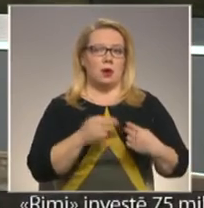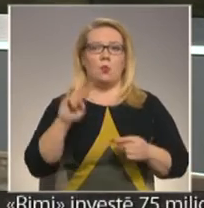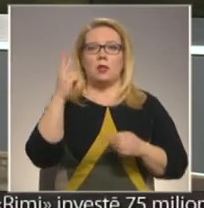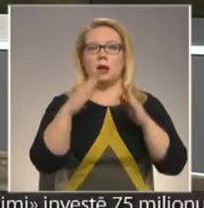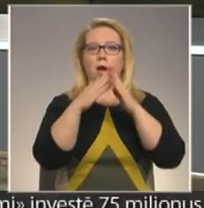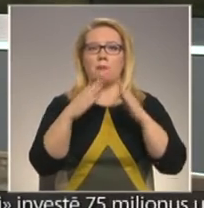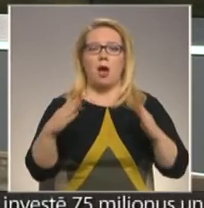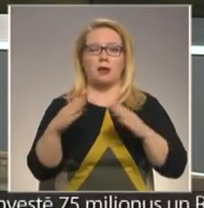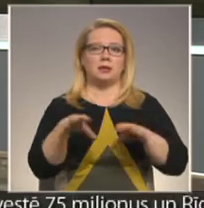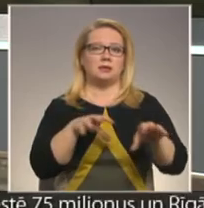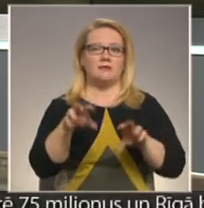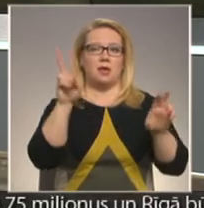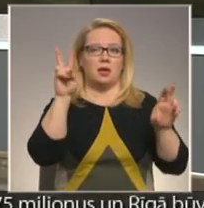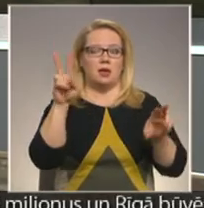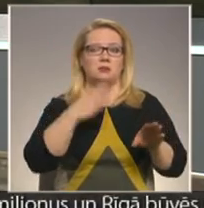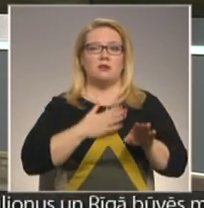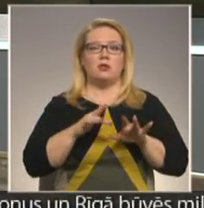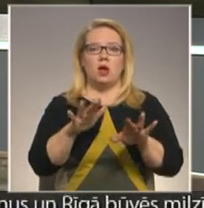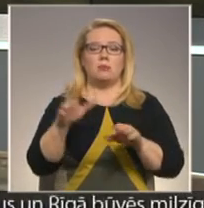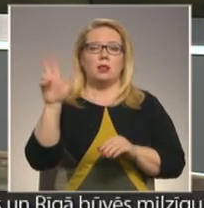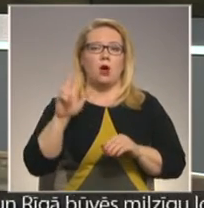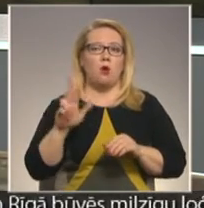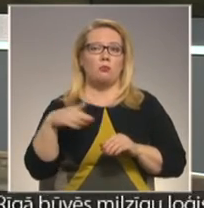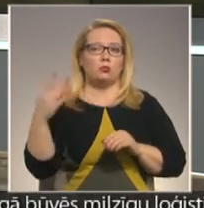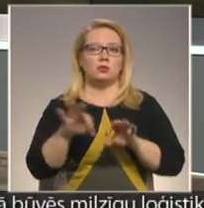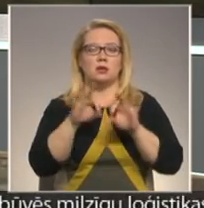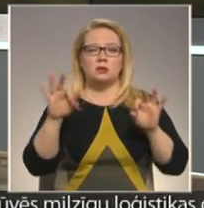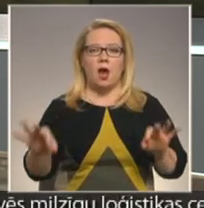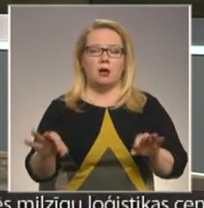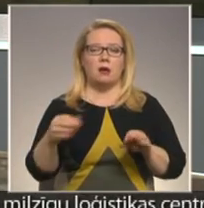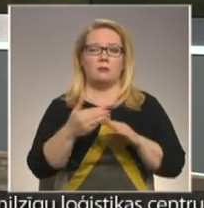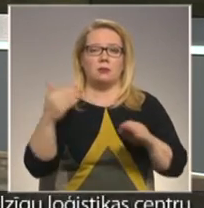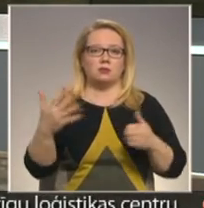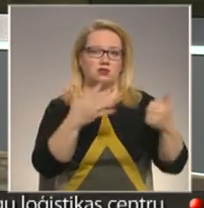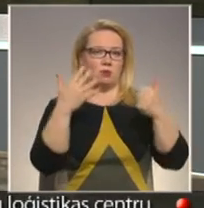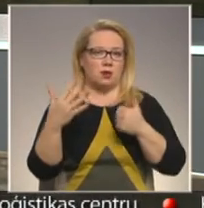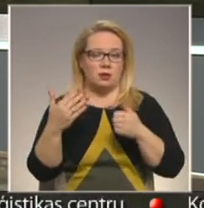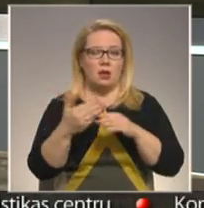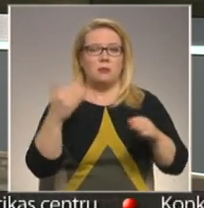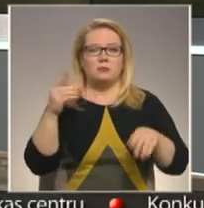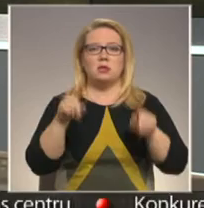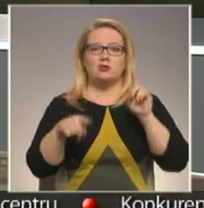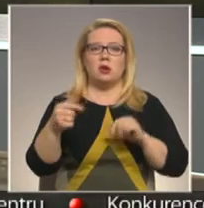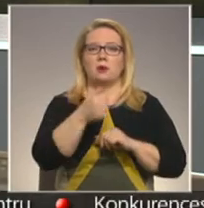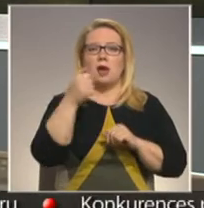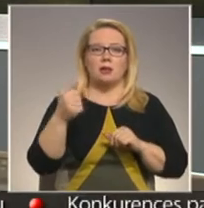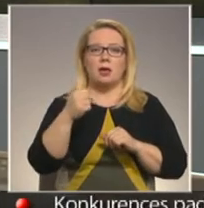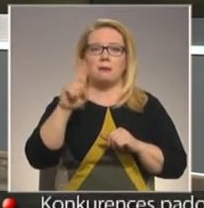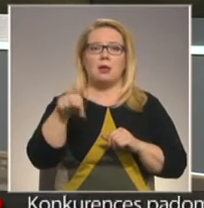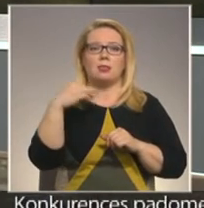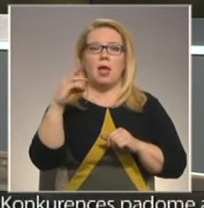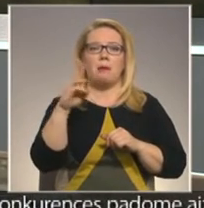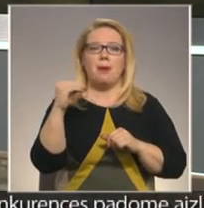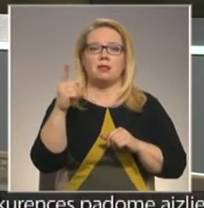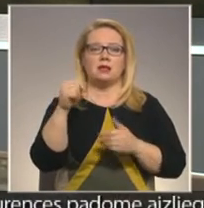Biedrība otrā māja dzīvniekiem savu darbību Daugavpils pusē sāka pirms vairāk nekā 6 gadiem. Pirms dažiem gadiem Demens pagastā izveidot